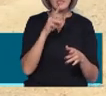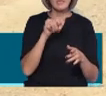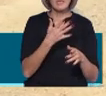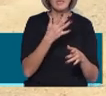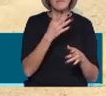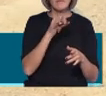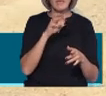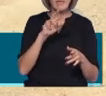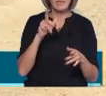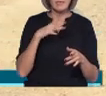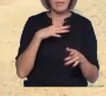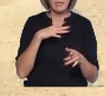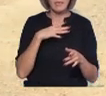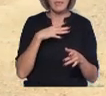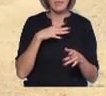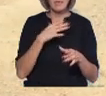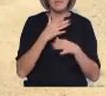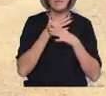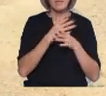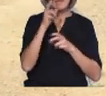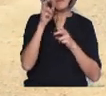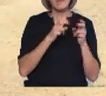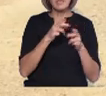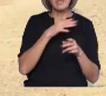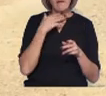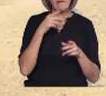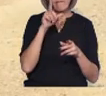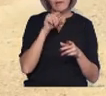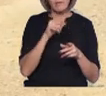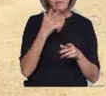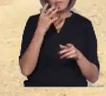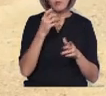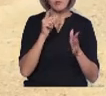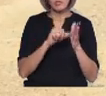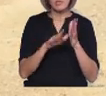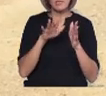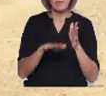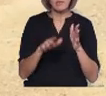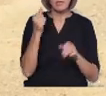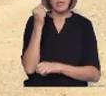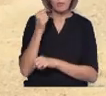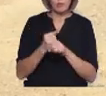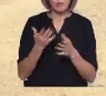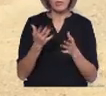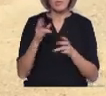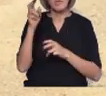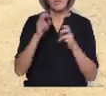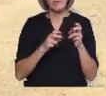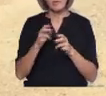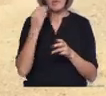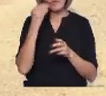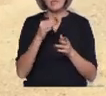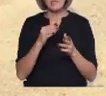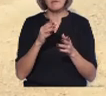33,5 миллиарда тенге. Благодаря птицефабрике создано более 560 рабочих мест. Предприятие выпускает